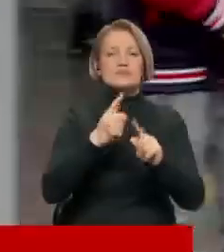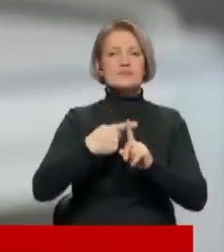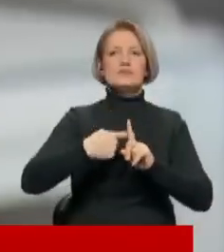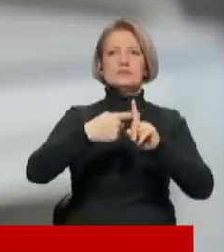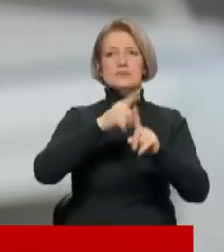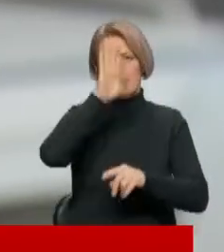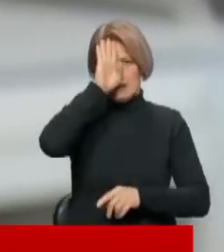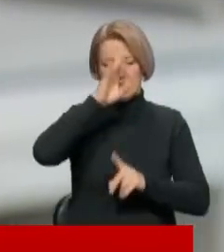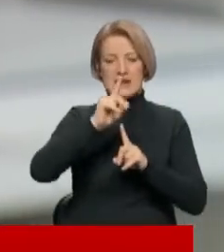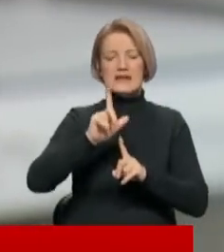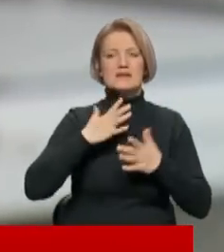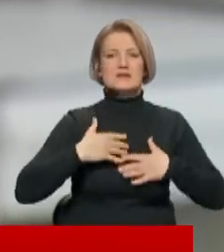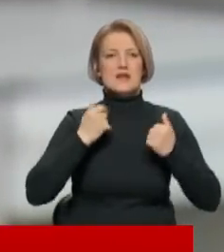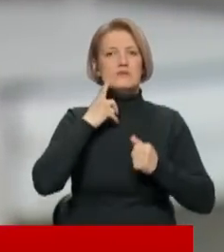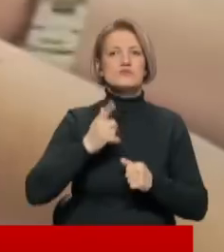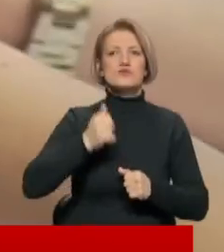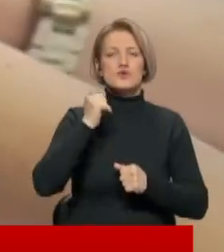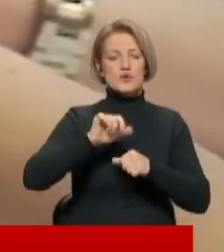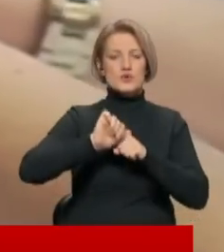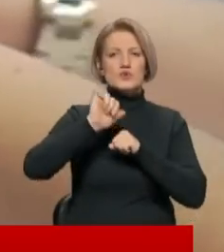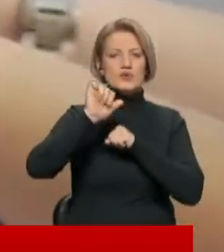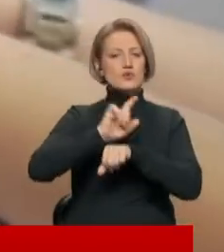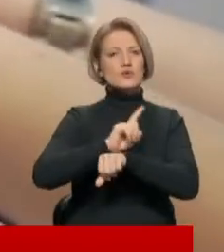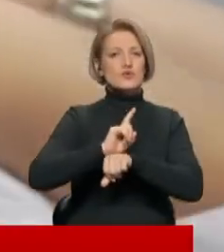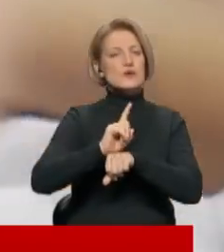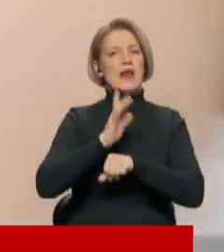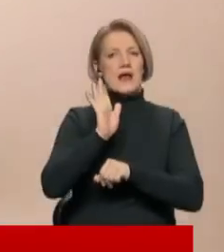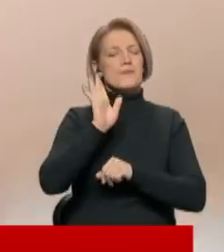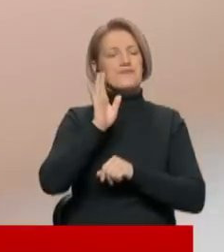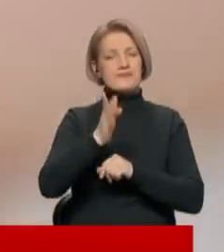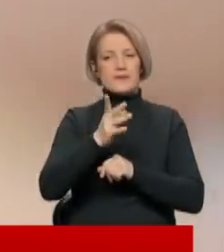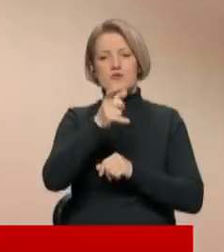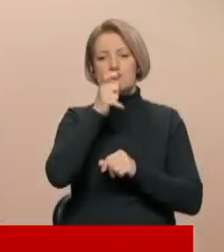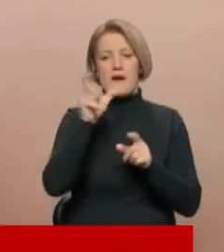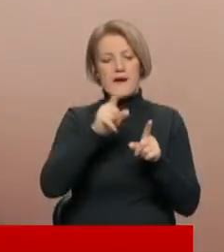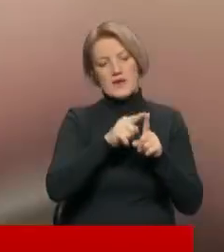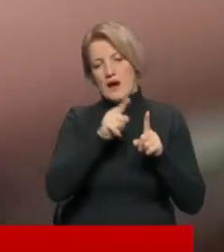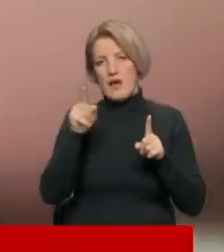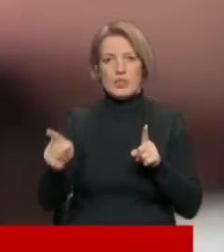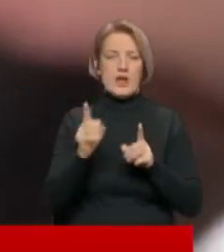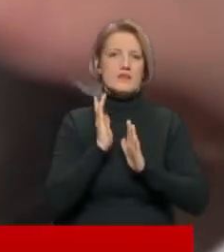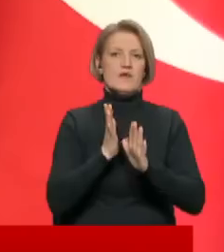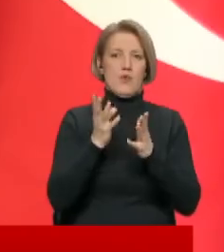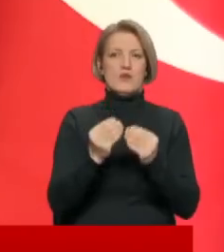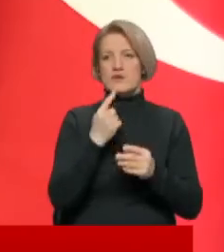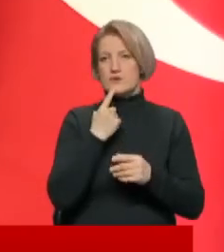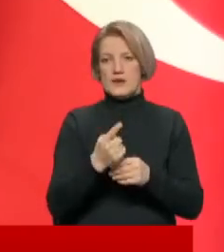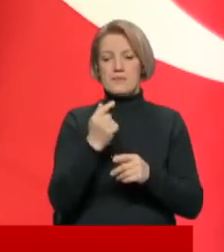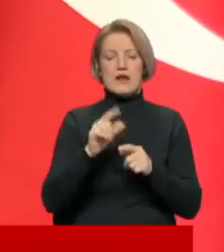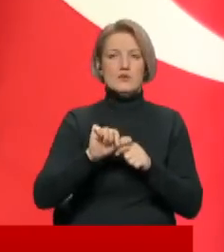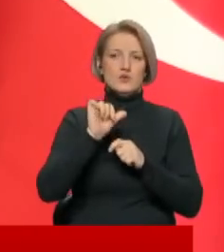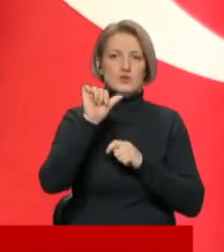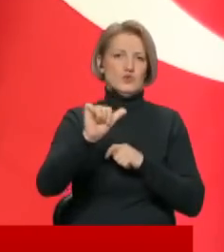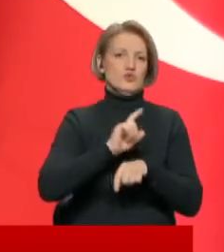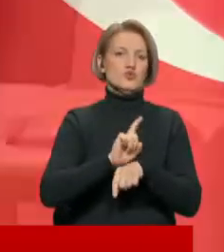İstanbul İl Sağlık Müdürü uzun süre yatağa düşüren salgın dalgasının Şubat sonuna kadar devam edebileceğini söyledi Biraz da uzun